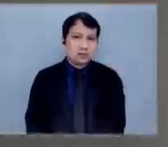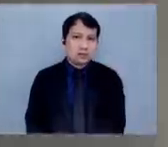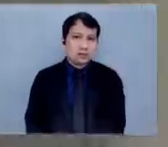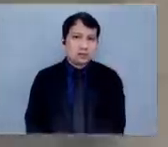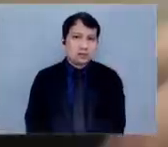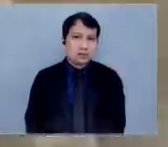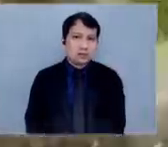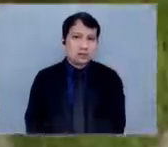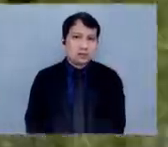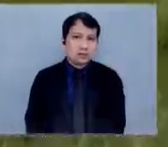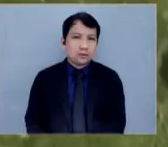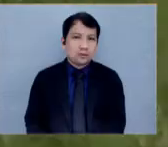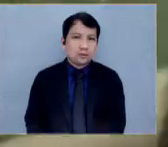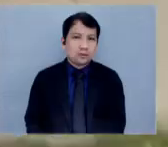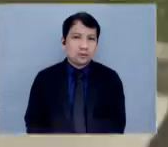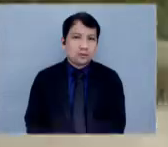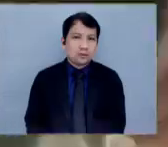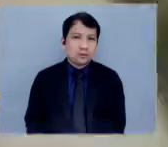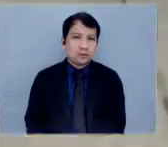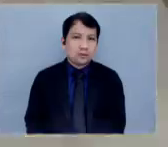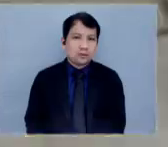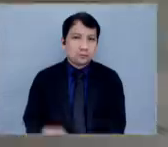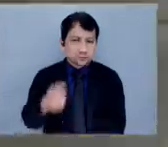hanggang sa umalingaw-ngaw ang mga putok ng baril.